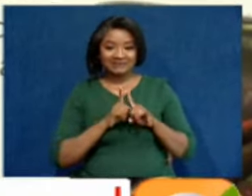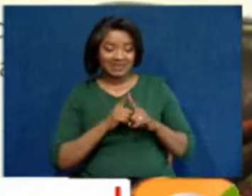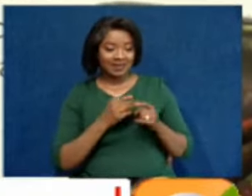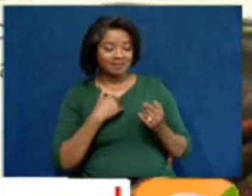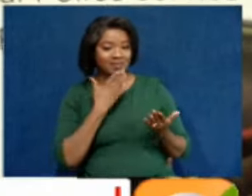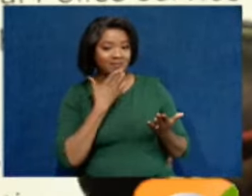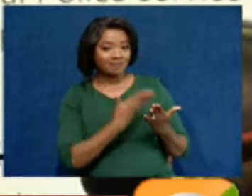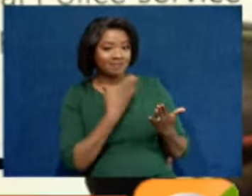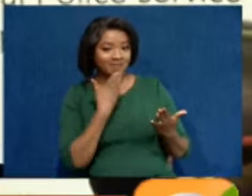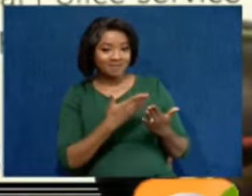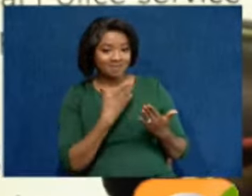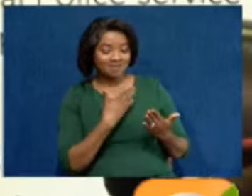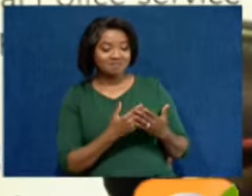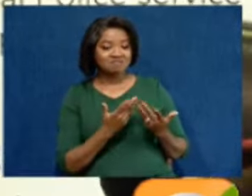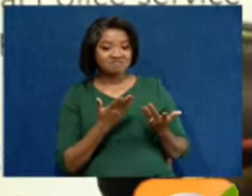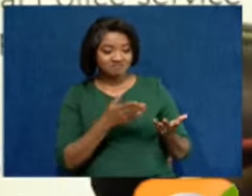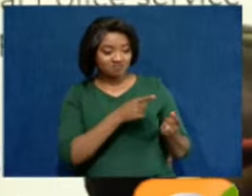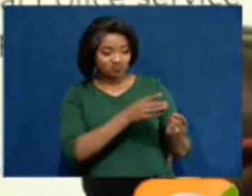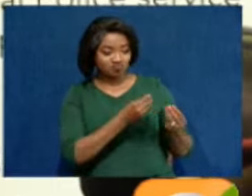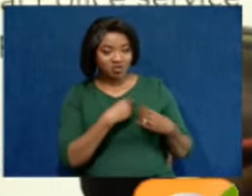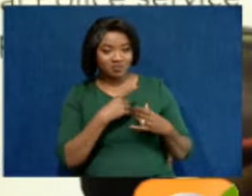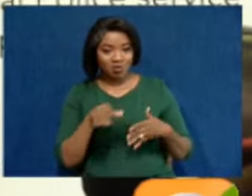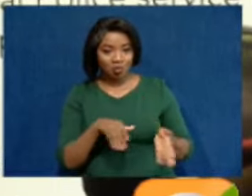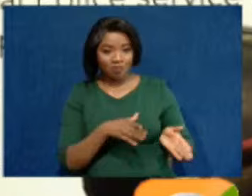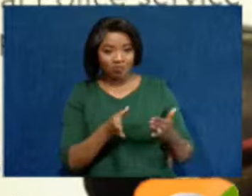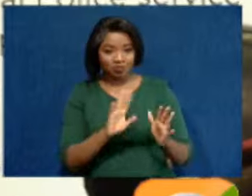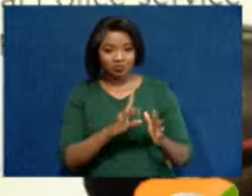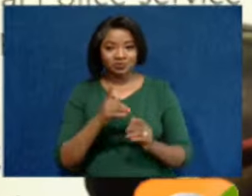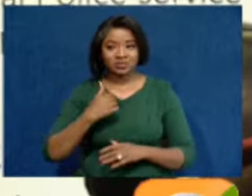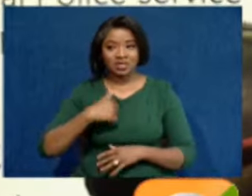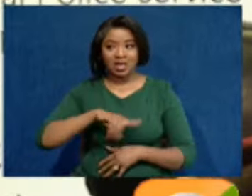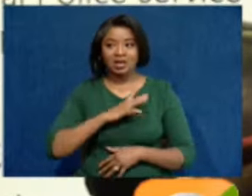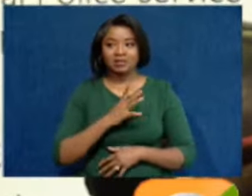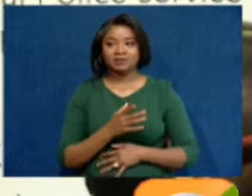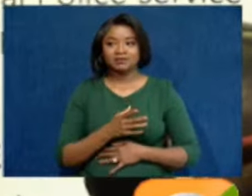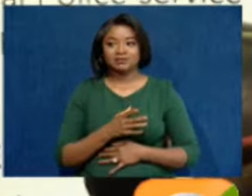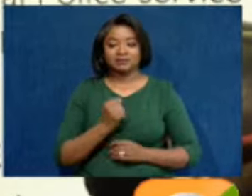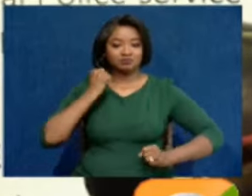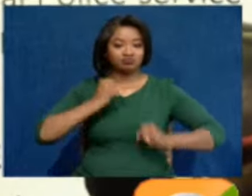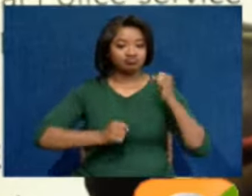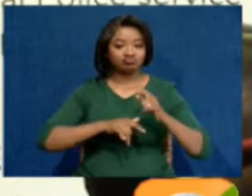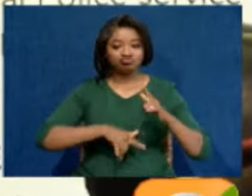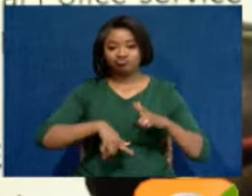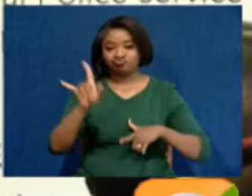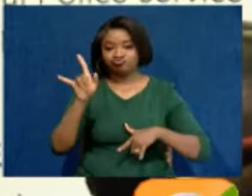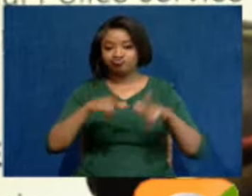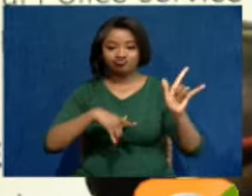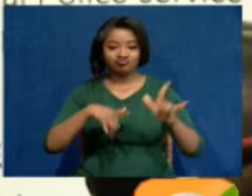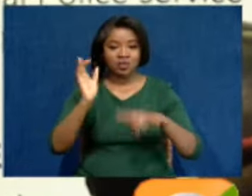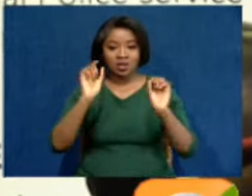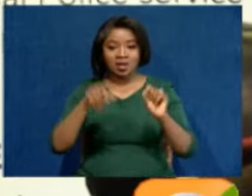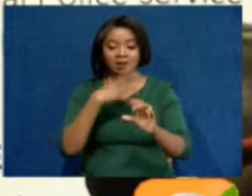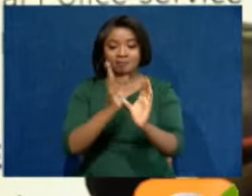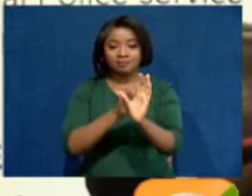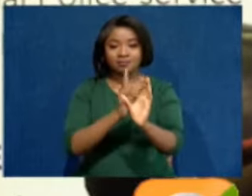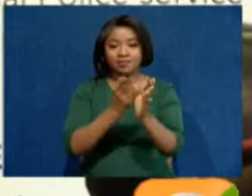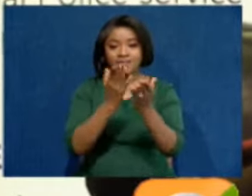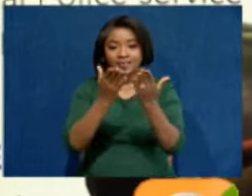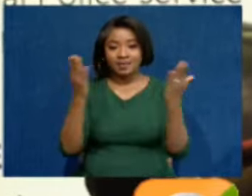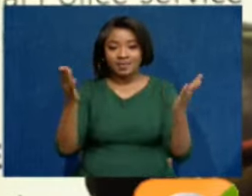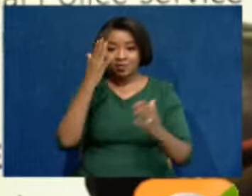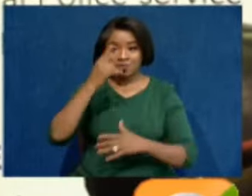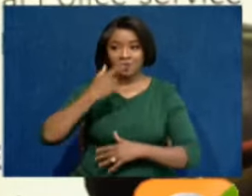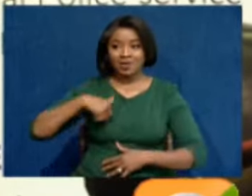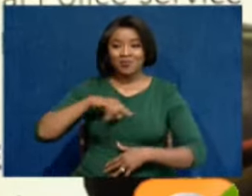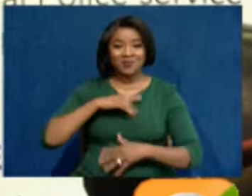ningependa kusema asante pia kwa ile chance yenye mmetupea as athletes to go out, go and participate, because sisi tunafaa